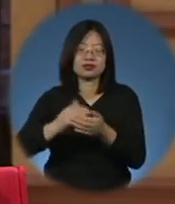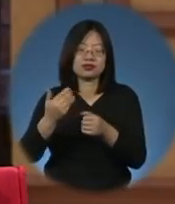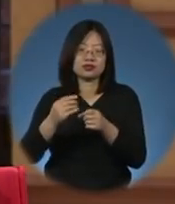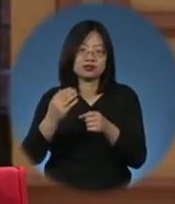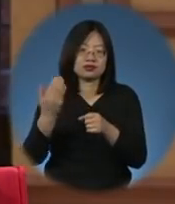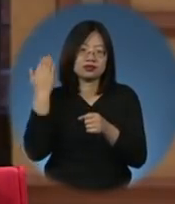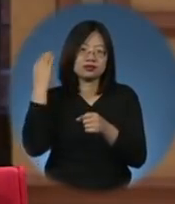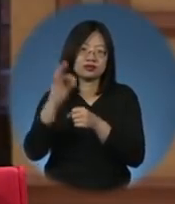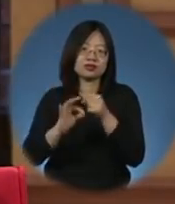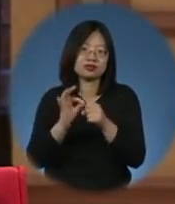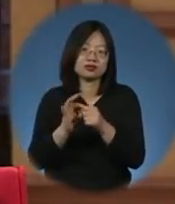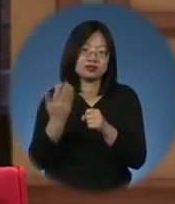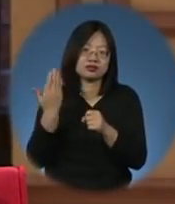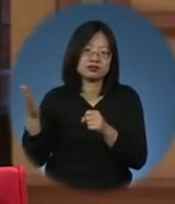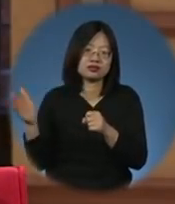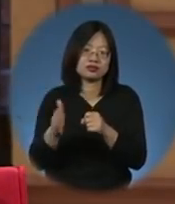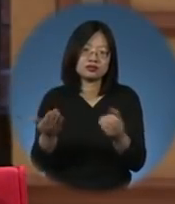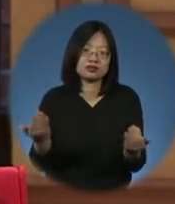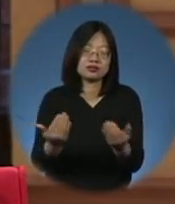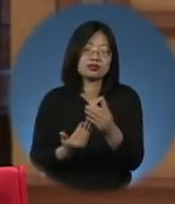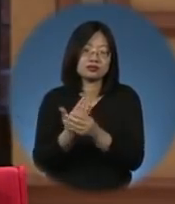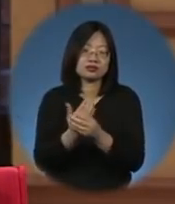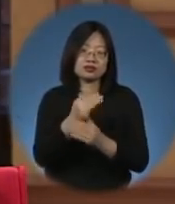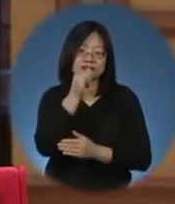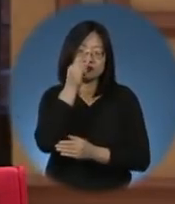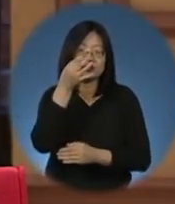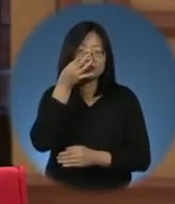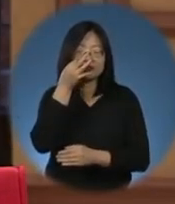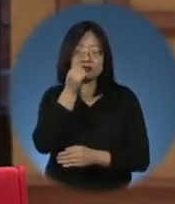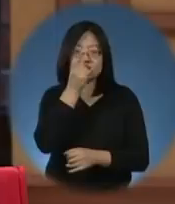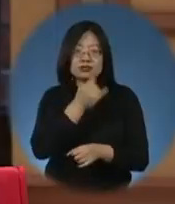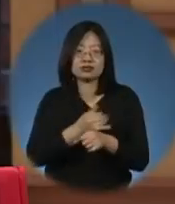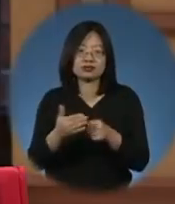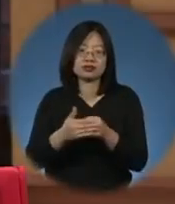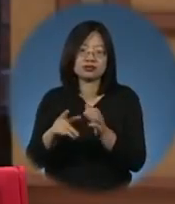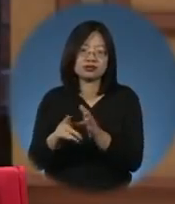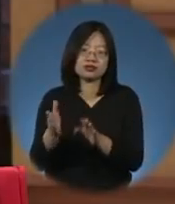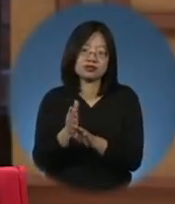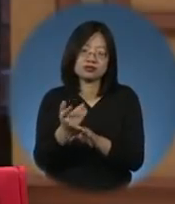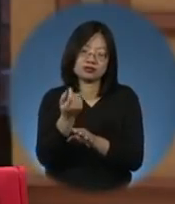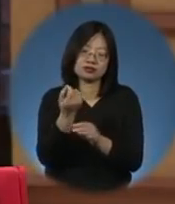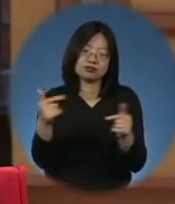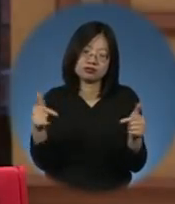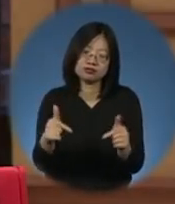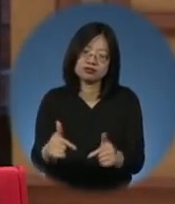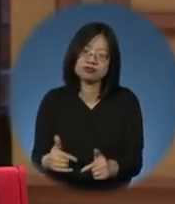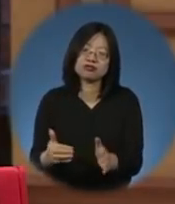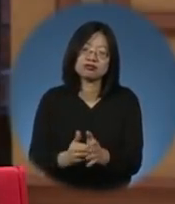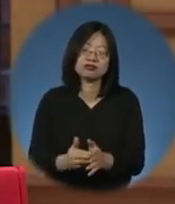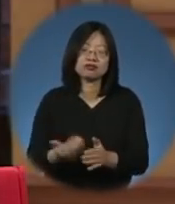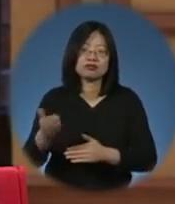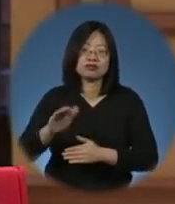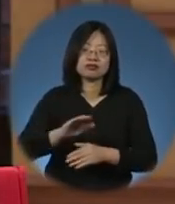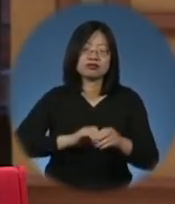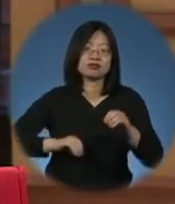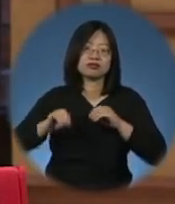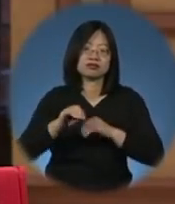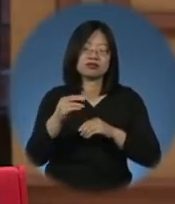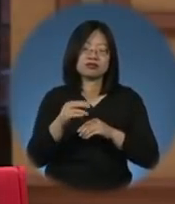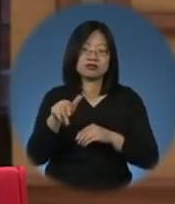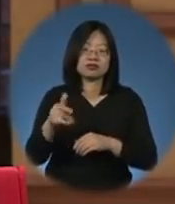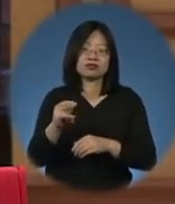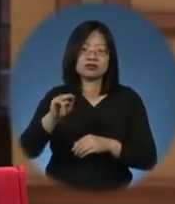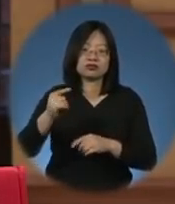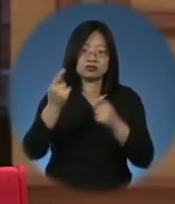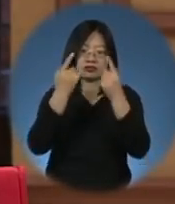10년 전부터 한 10년 후에는 이런 일이 벌어질 거를 눈에 보이니까 네. 그때부터 조금씩 줄여왔었어야 됐거든요. 맞아요. 근데 오히려